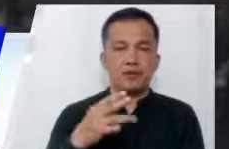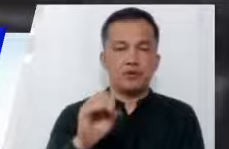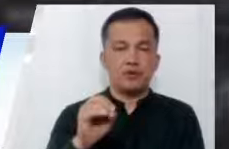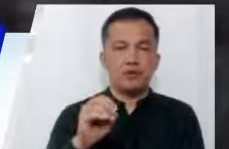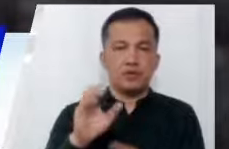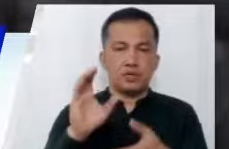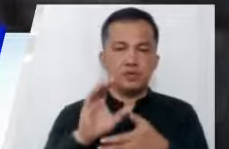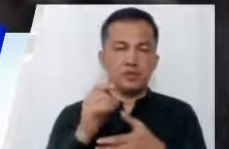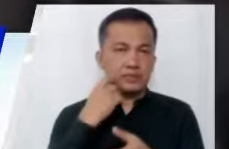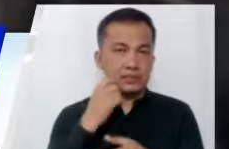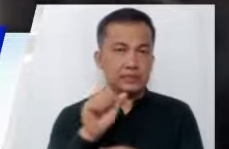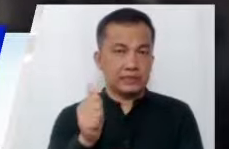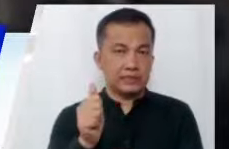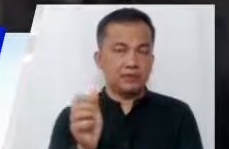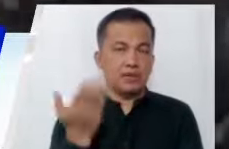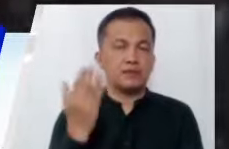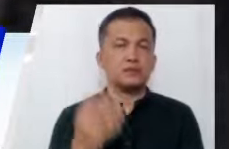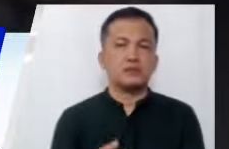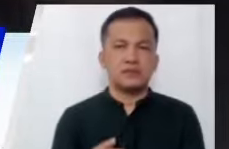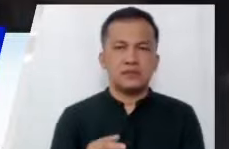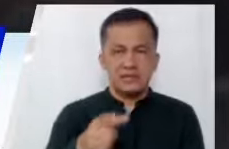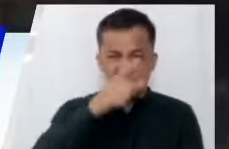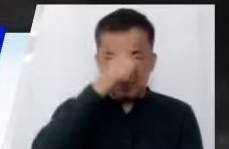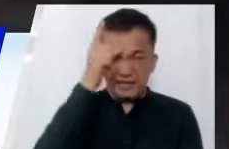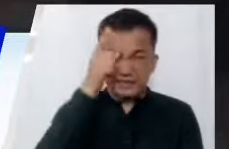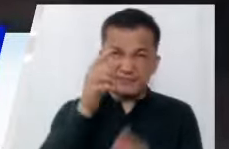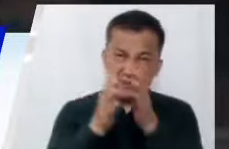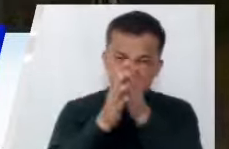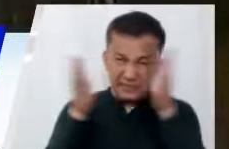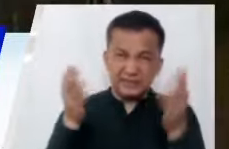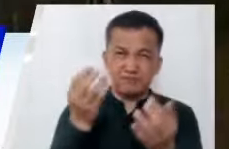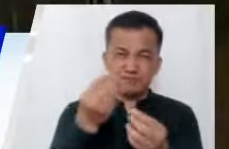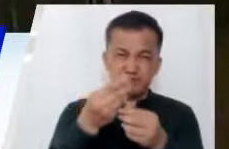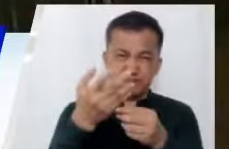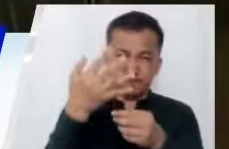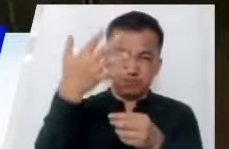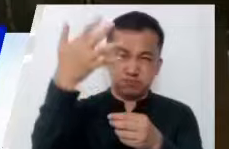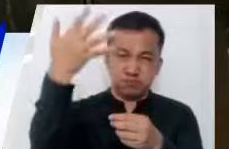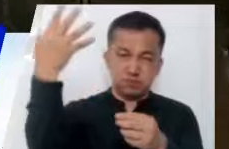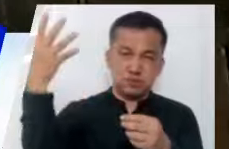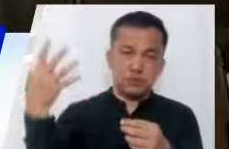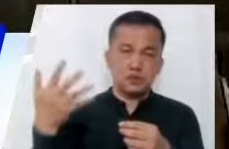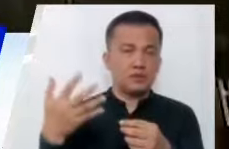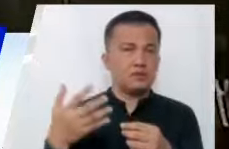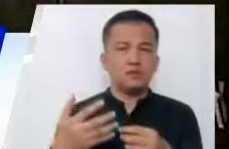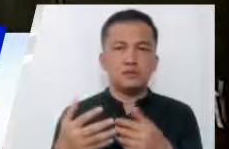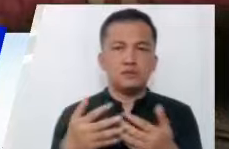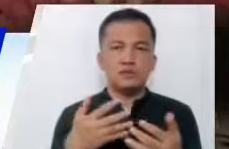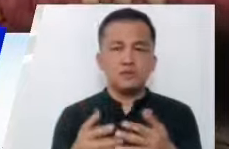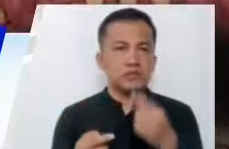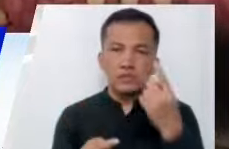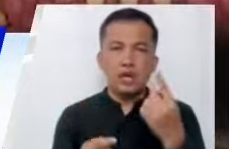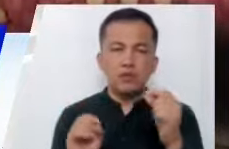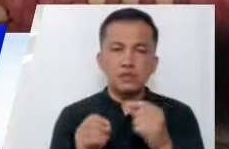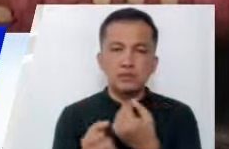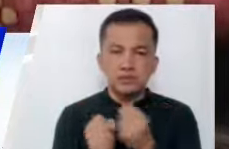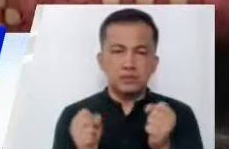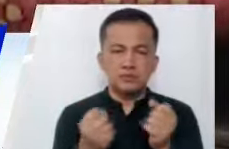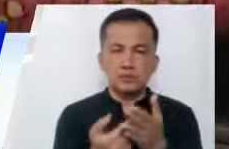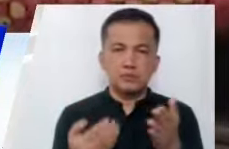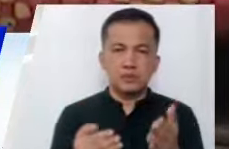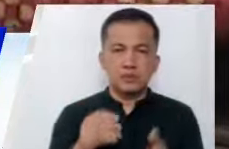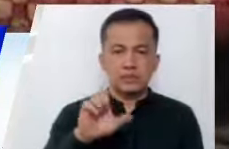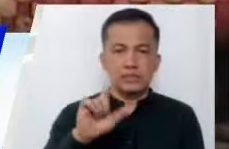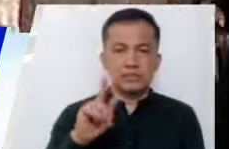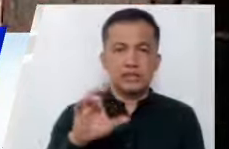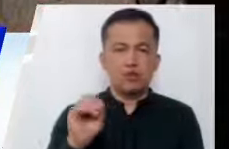umaga. Malaki at maitim ang usok mula sa mga nasusunog na bahay. Ni isa, walang naisalbang gamit sa Eliseo.